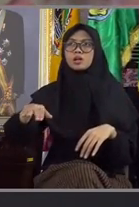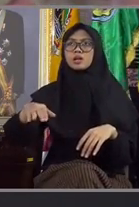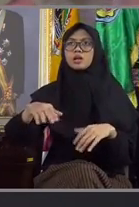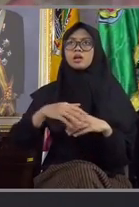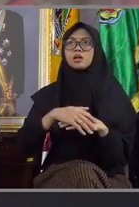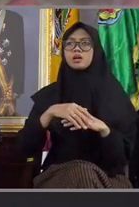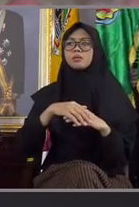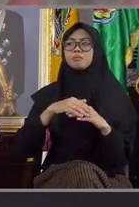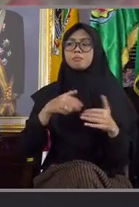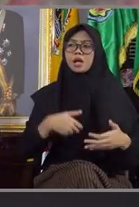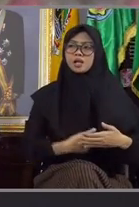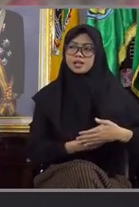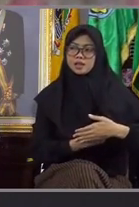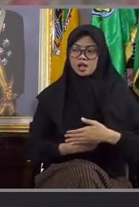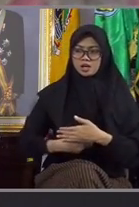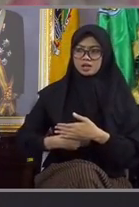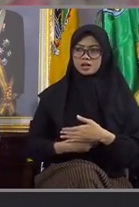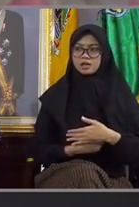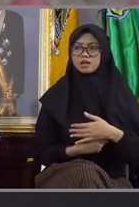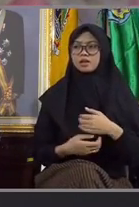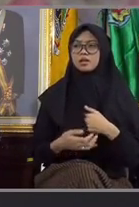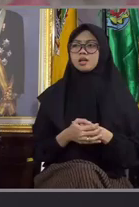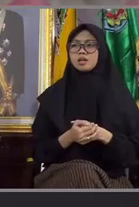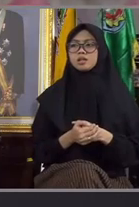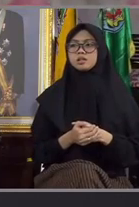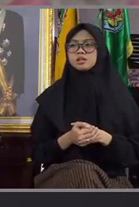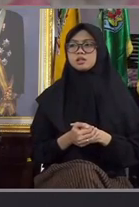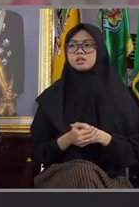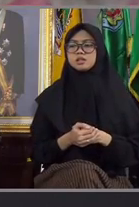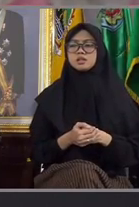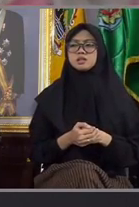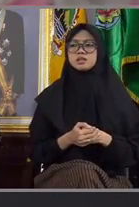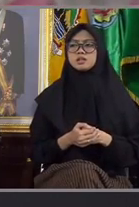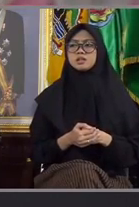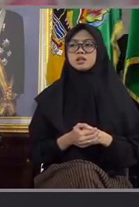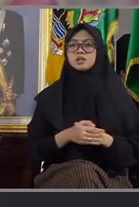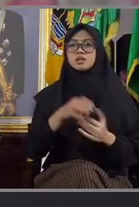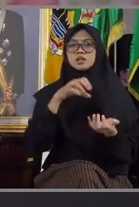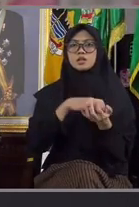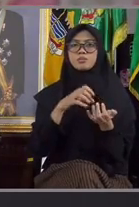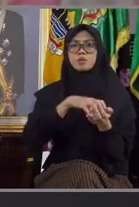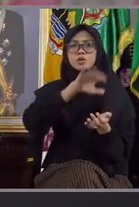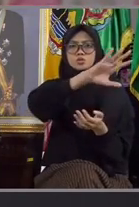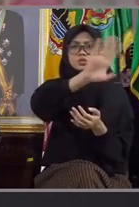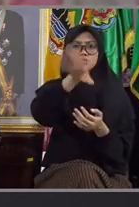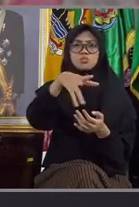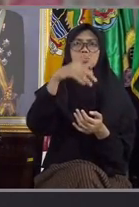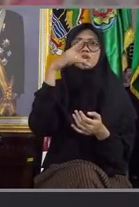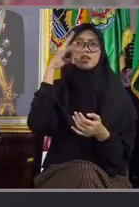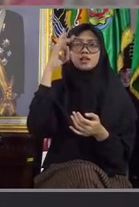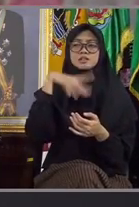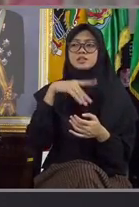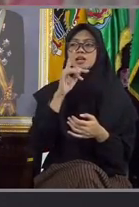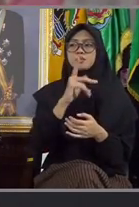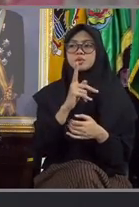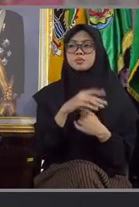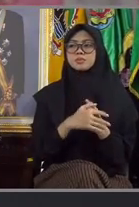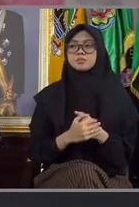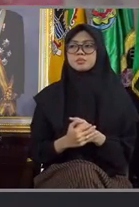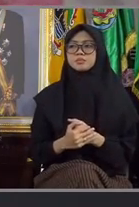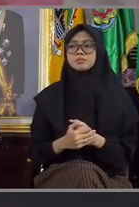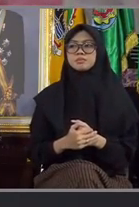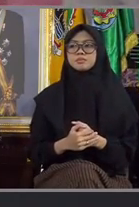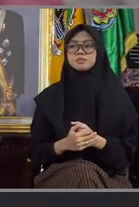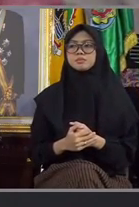Keluarga Balita? Betul. Oke. Okay. Ada dari di semua desa. Ya. Karena apa saya sebut